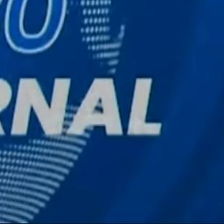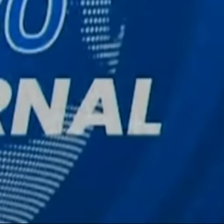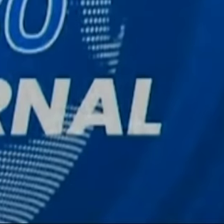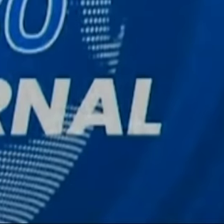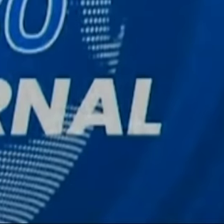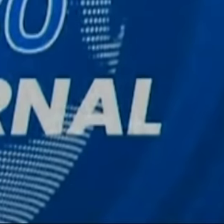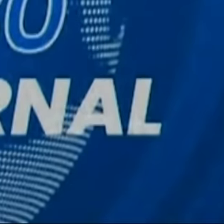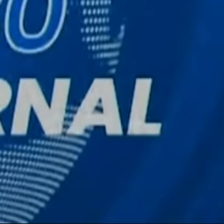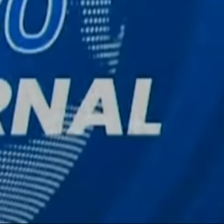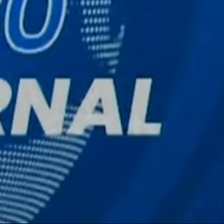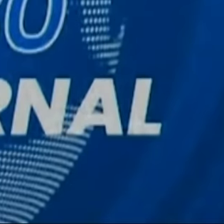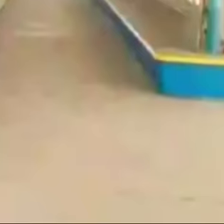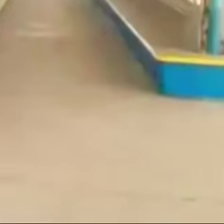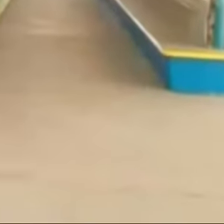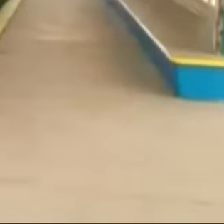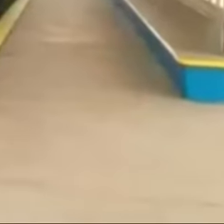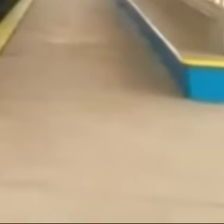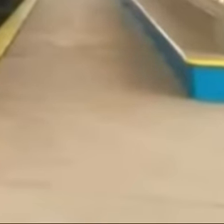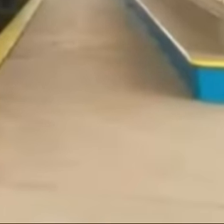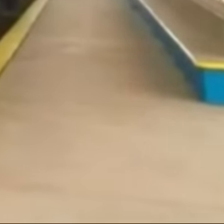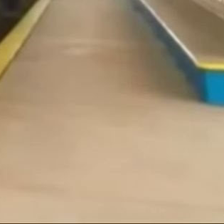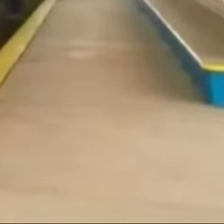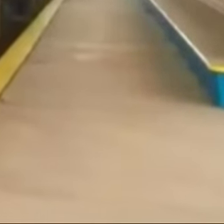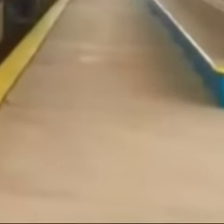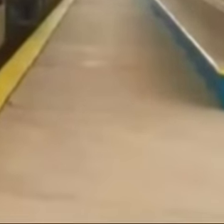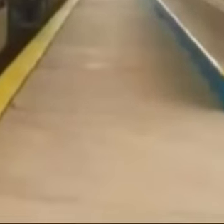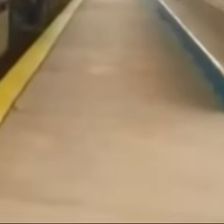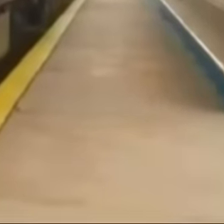nouvellement acquis. Reportage.